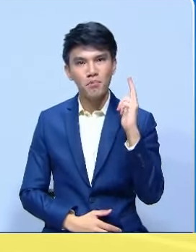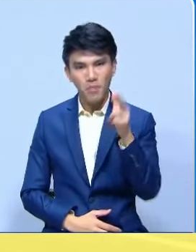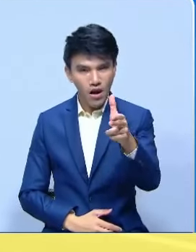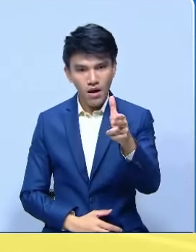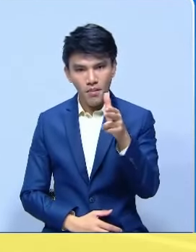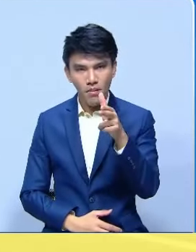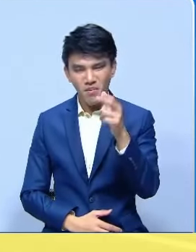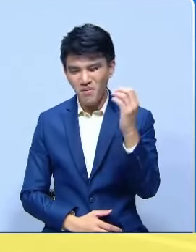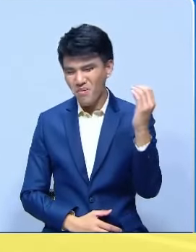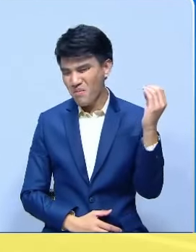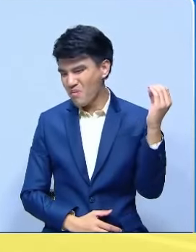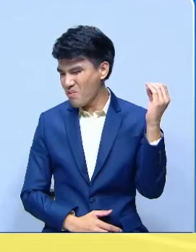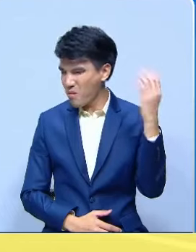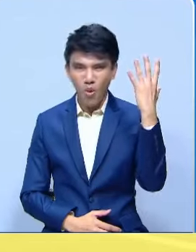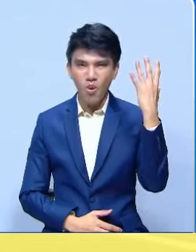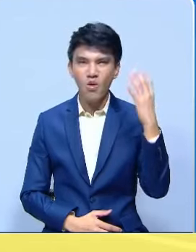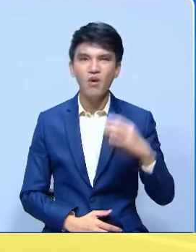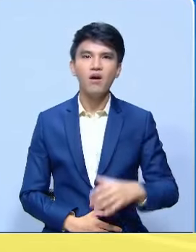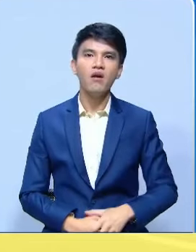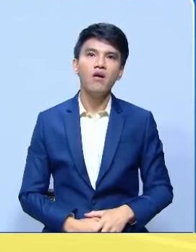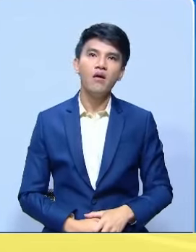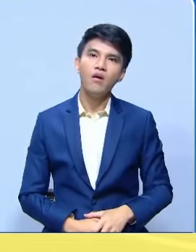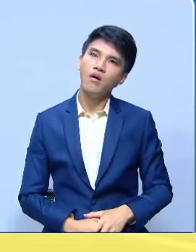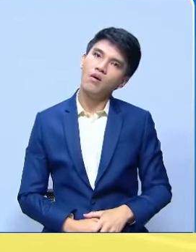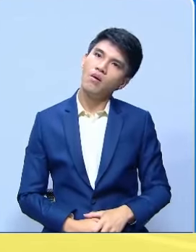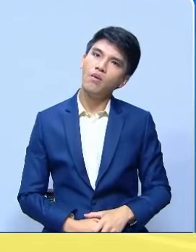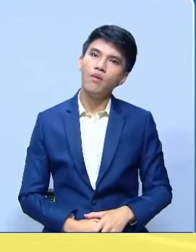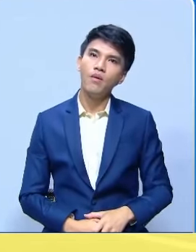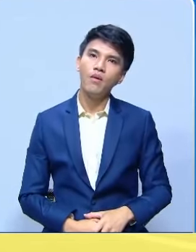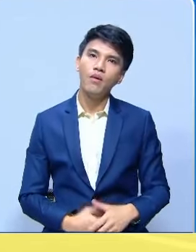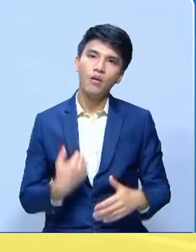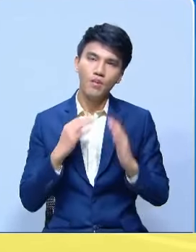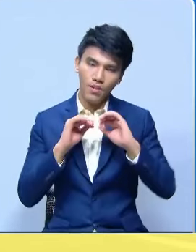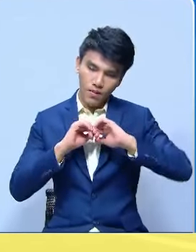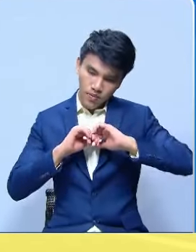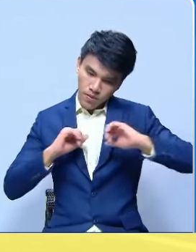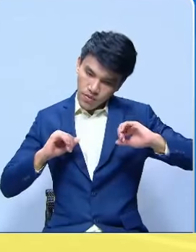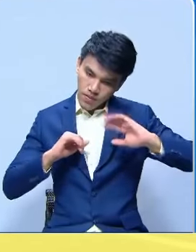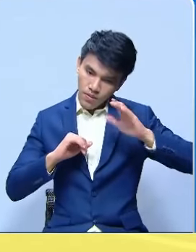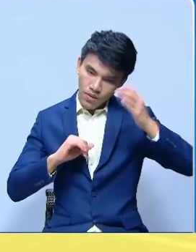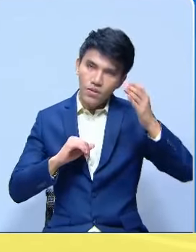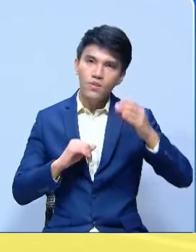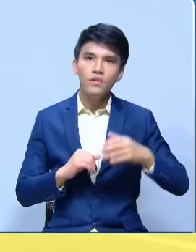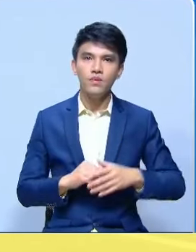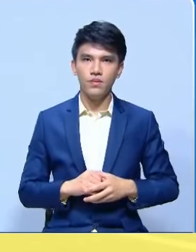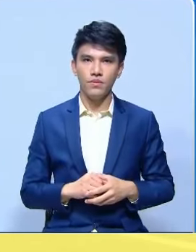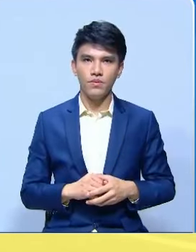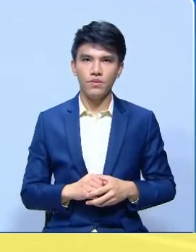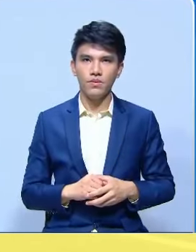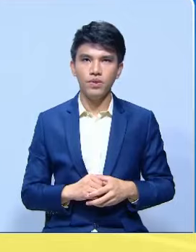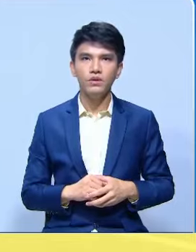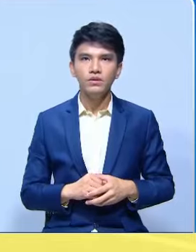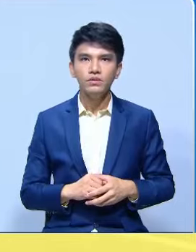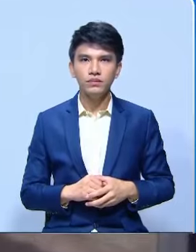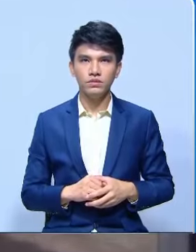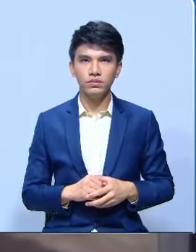เสียงนี่ดังสนั่นไปหมดจากนั้นก็มีคนเข้ามาห้ามปรามทั้งสองฝ่ายก่อนที่จะแยกย้ายกันไปนะคะความคืบ